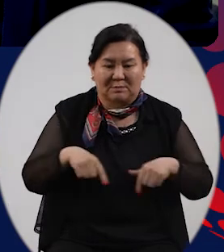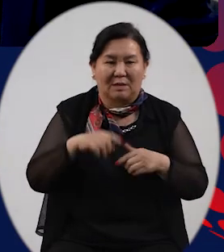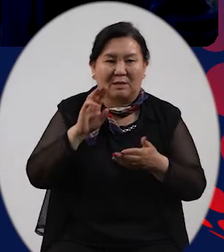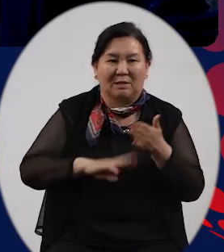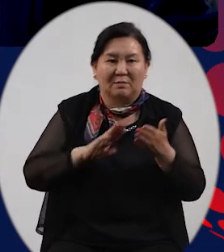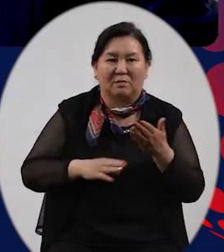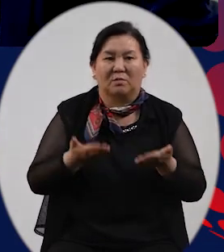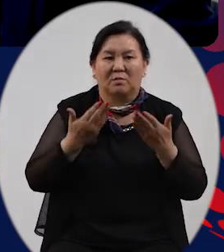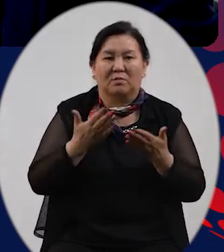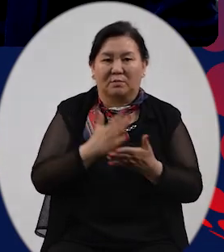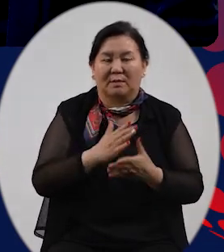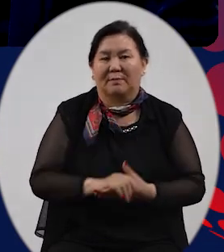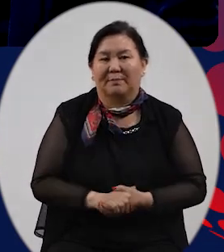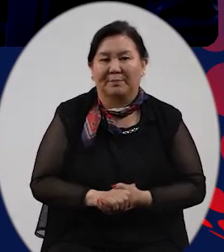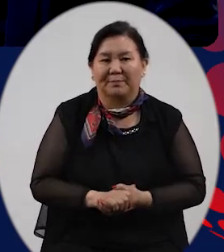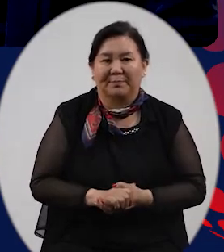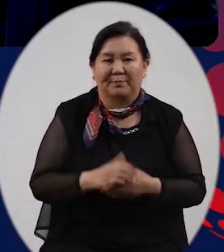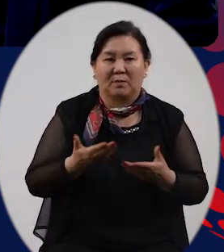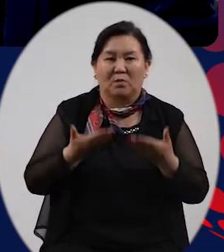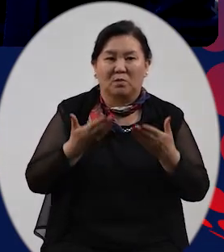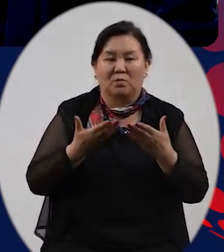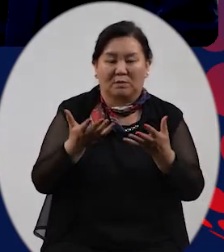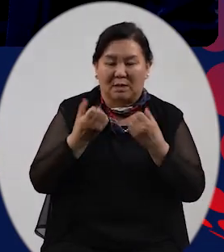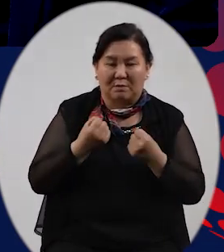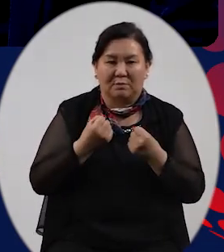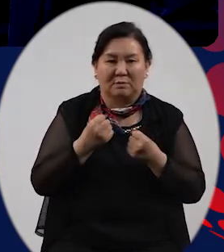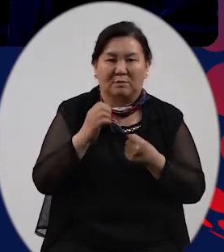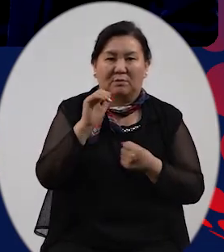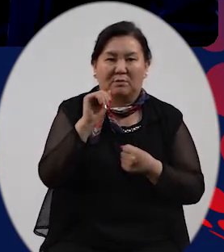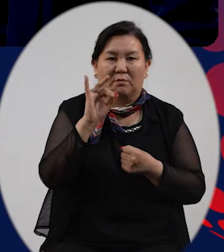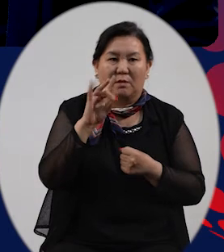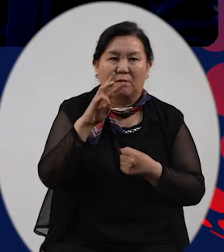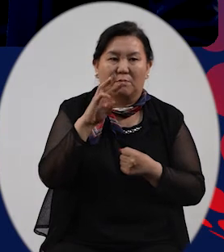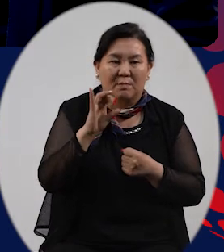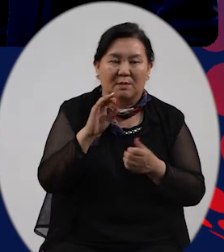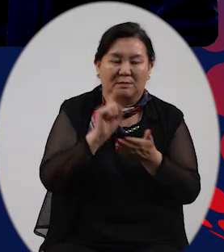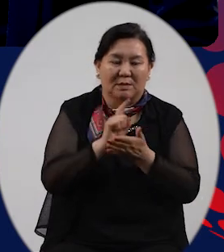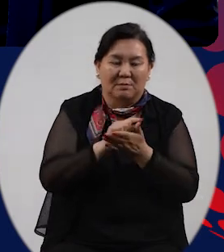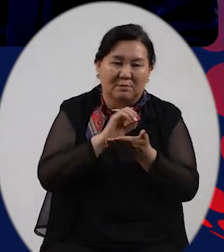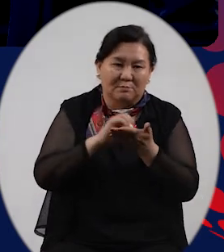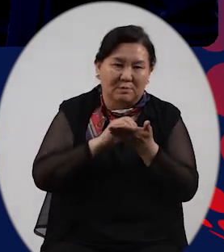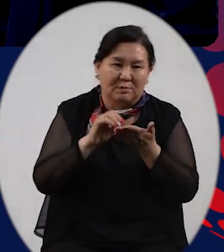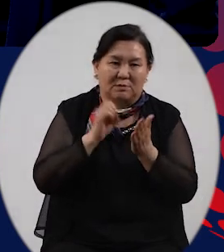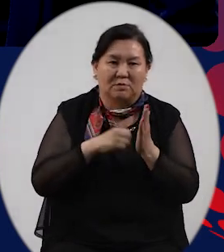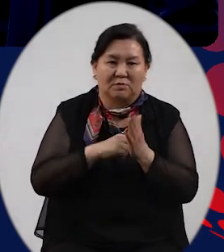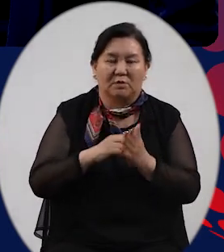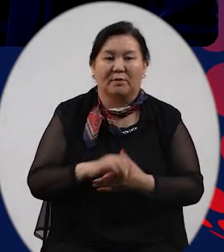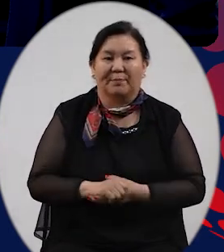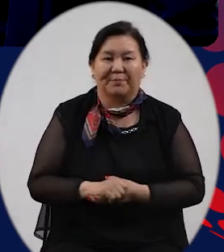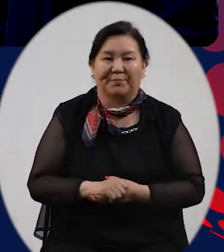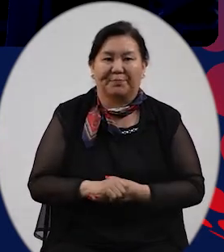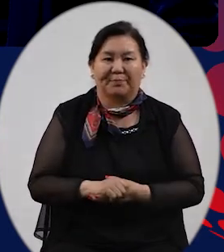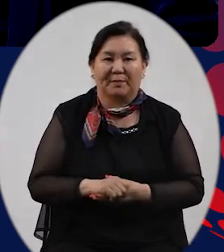татварын хөнгөлтийг бол эдэлж байгаа. Тэгэхээр энэ хүү хөнгөлтийг авахын тулд бид нар form A-г бол заавал бүрдүүлэх шаардлагатай болтгоо. За